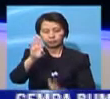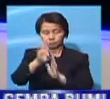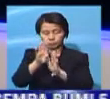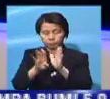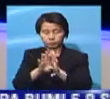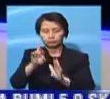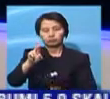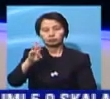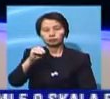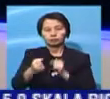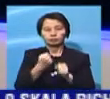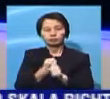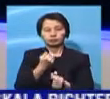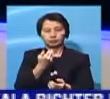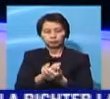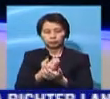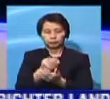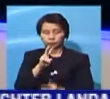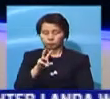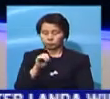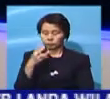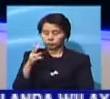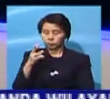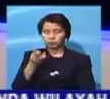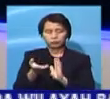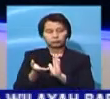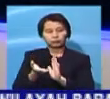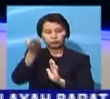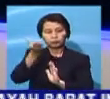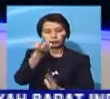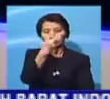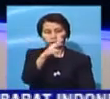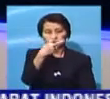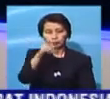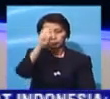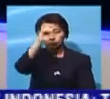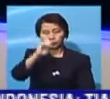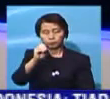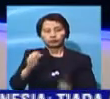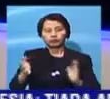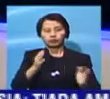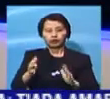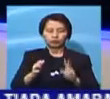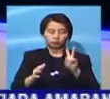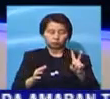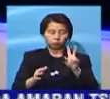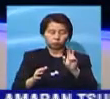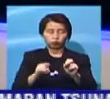RM23.5 bilion bagi tahun keuangan 2016, peningkatan 12% berbanding